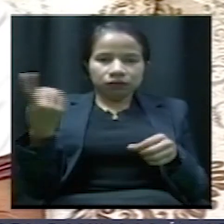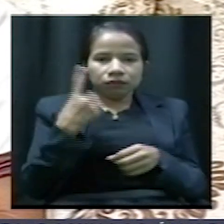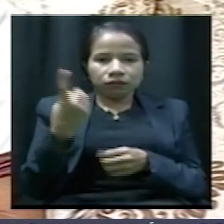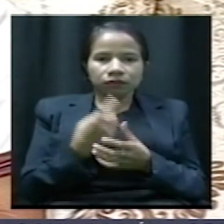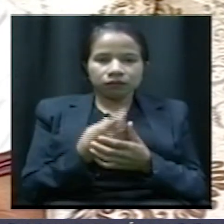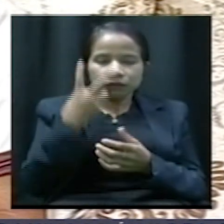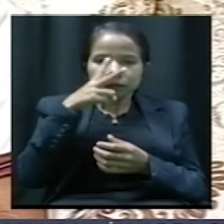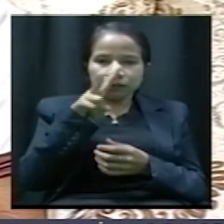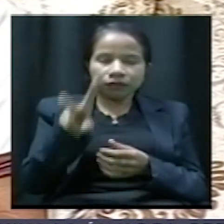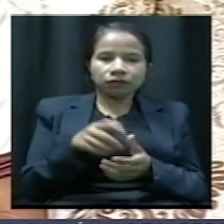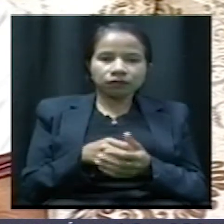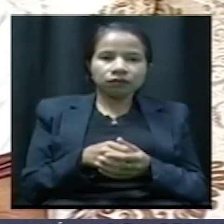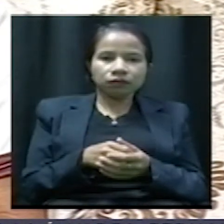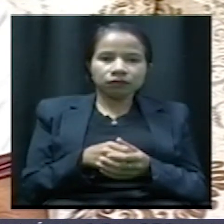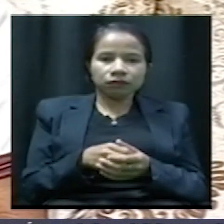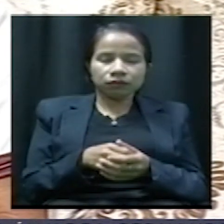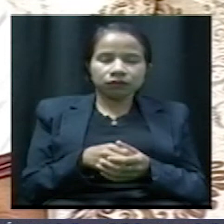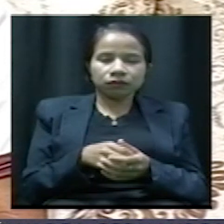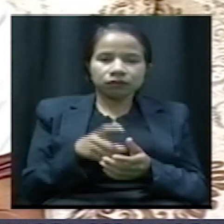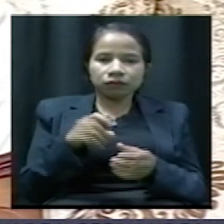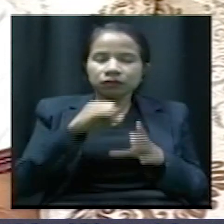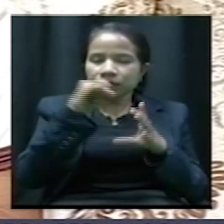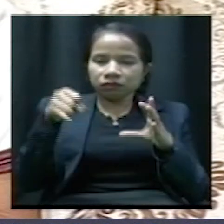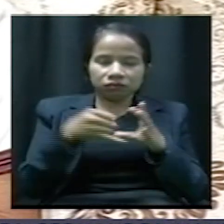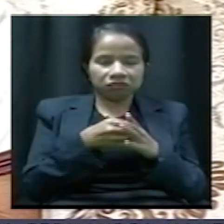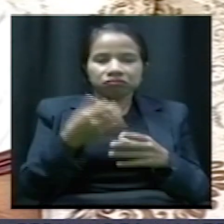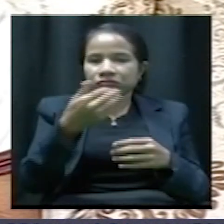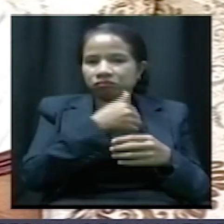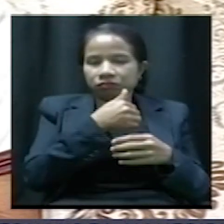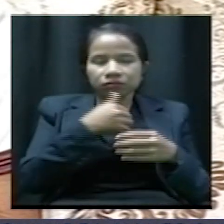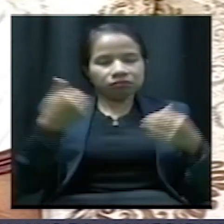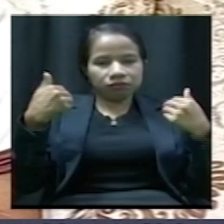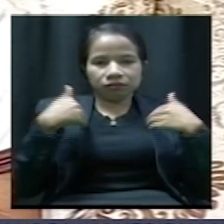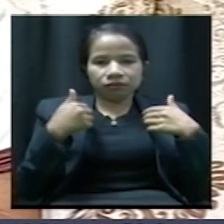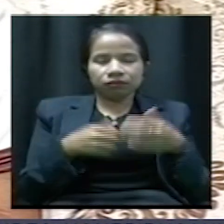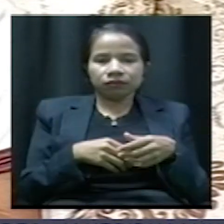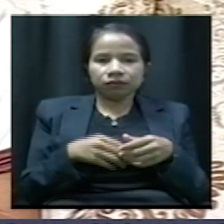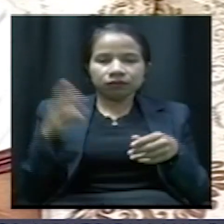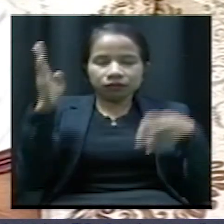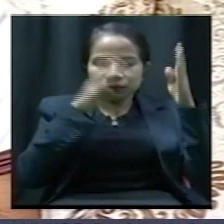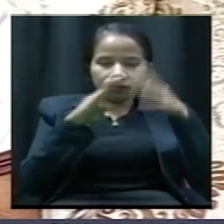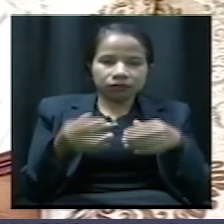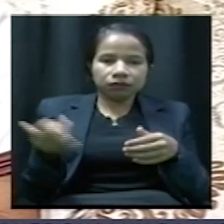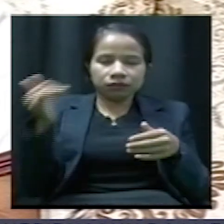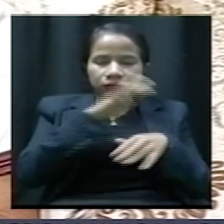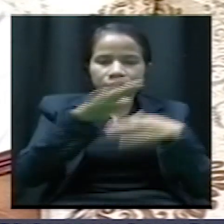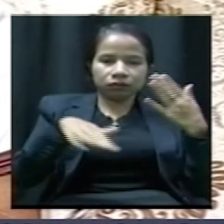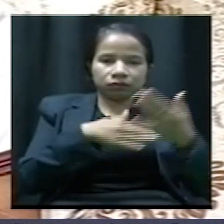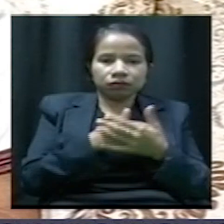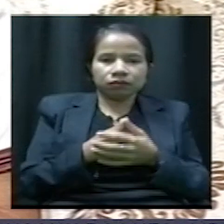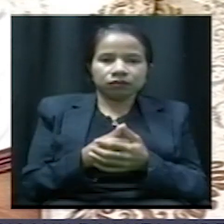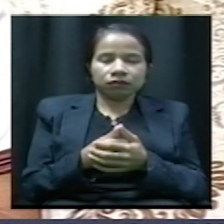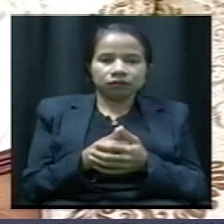fatin hare ida momos inclusão ne sedok acontece antau situasaun sirak ne